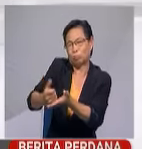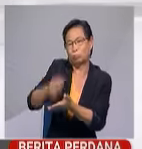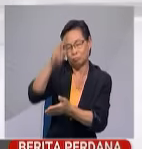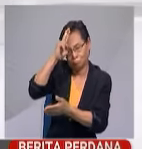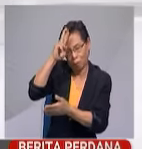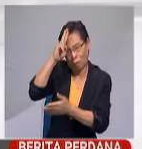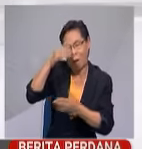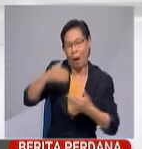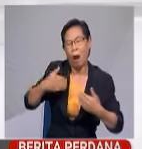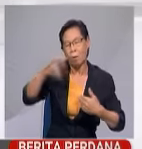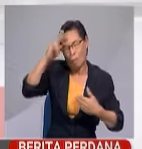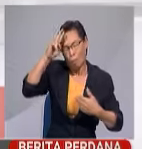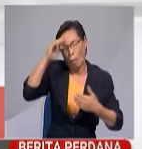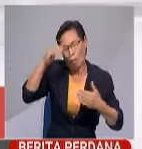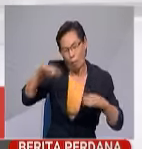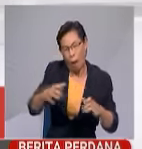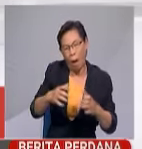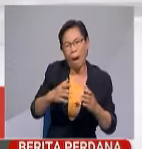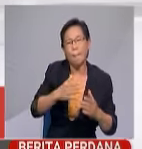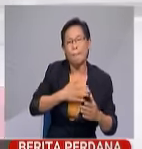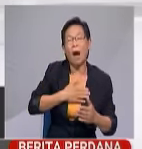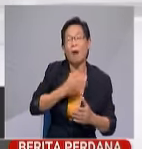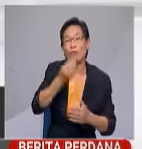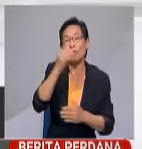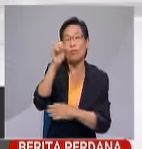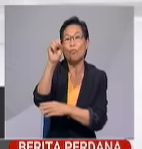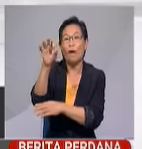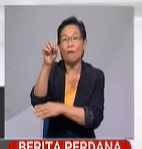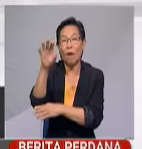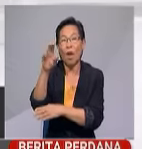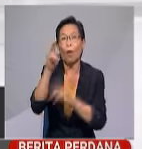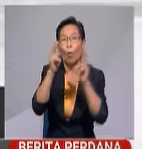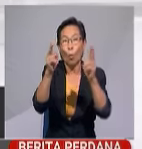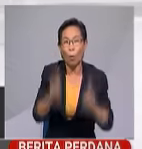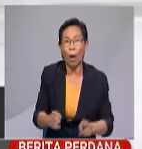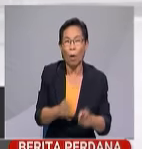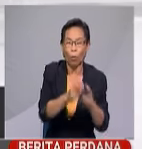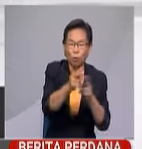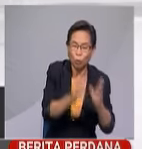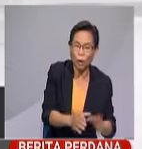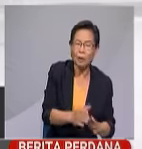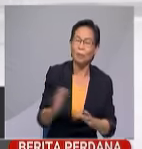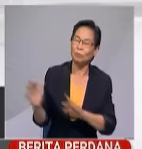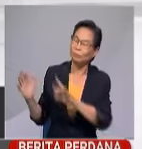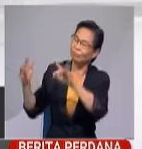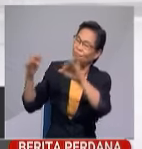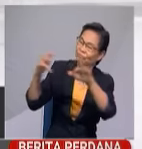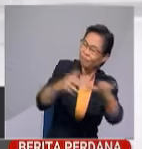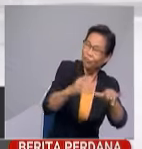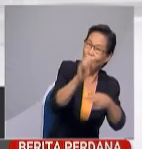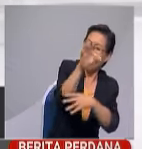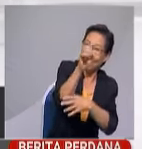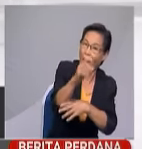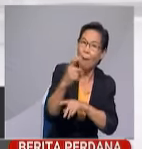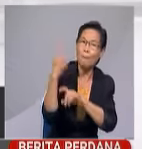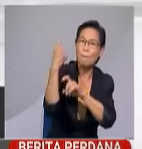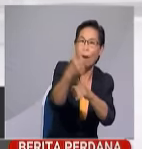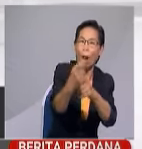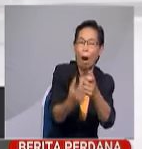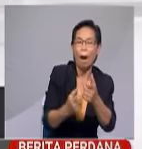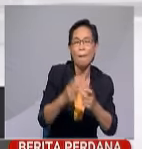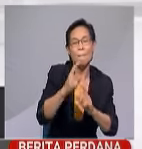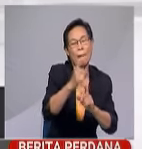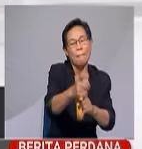diadakan di Bengawan, program My Food for Ummah membalikan usahawan dan pengunjung Bazar Peduli Rakyat menyalurkan